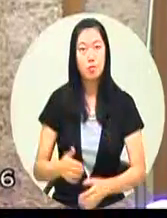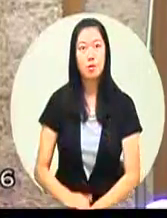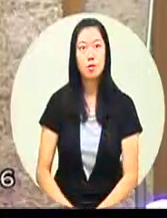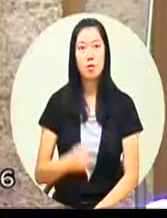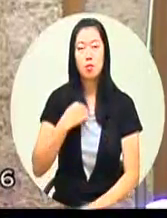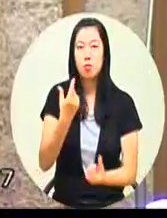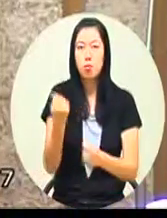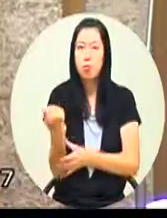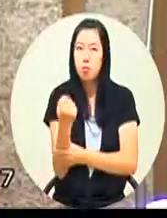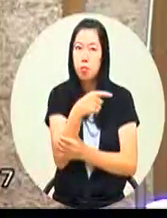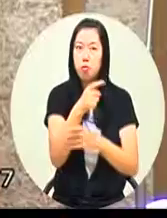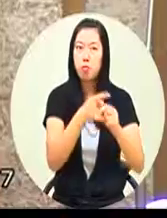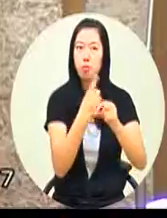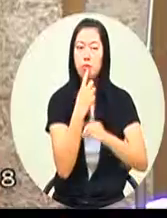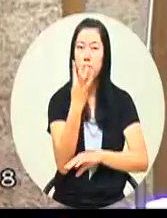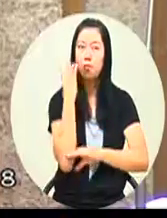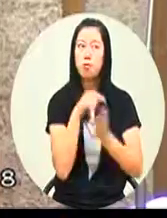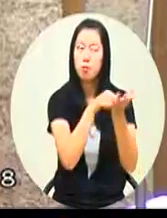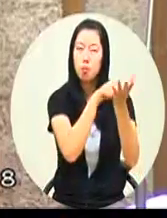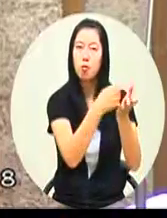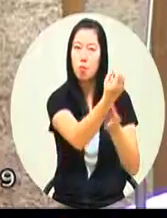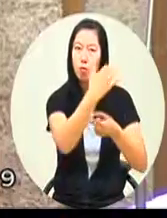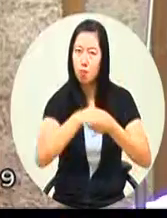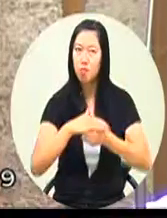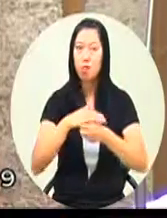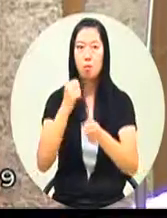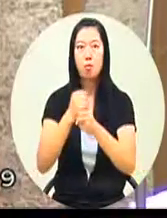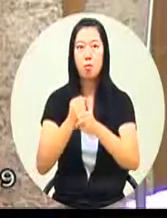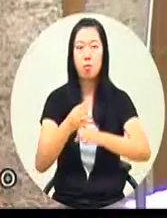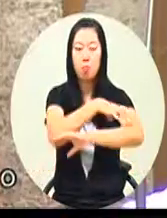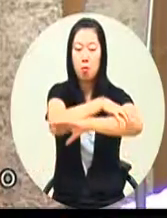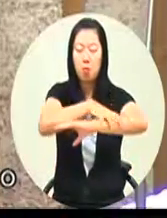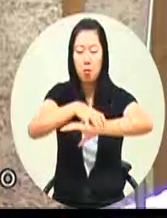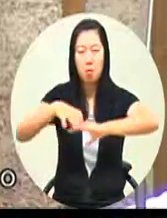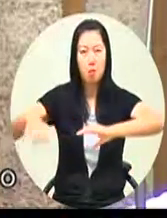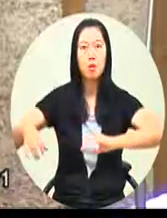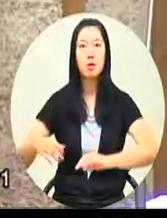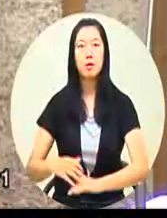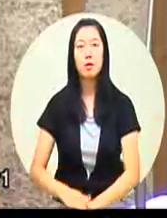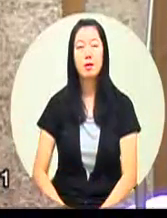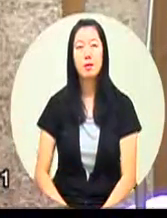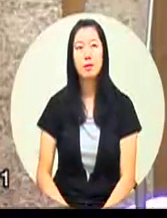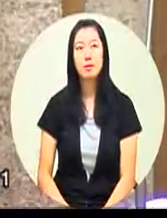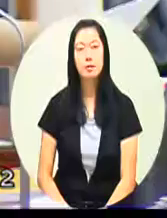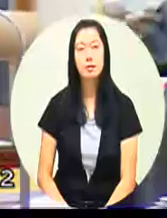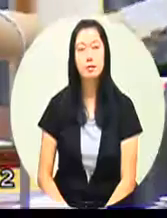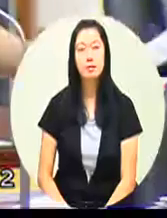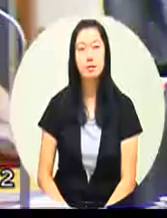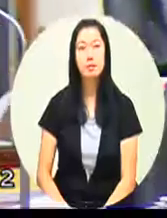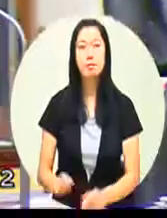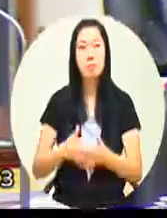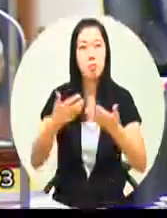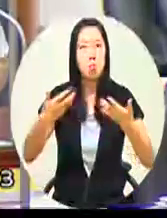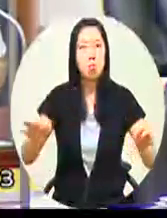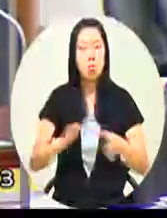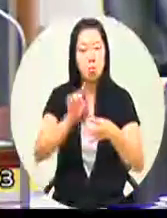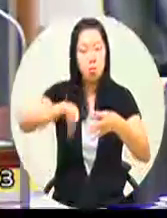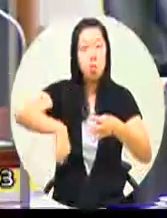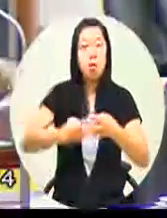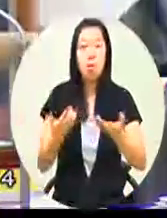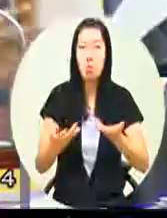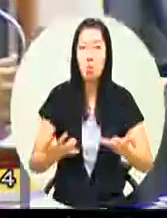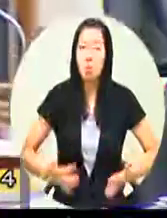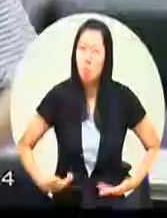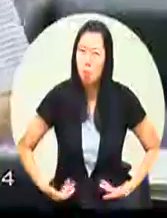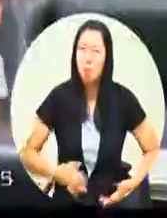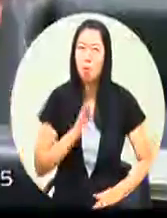积极在跟中央争取经费来做这样的一个事情。 我刚才已经很明确的表述了，很多事情都非常的急迫嘛，你到